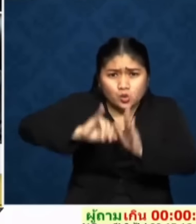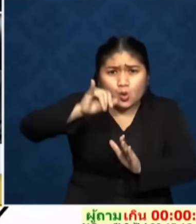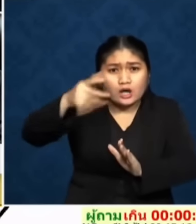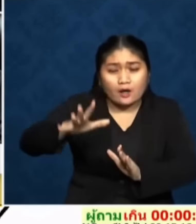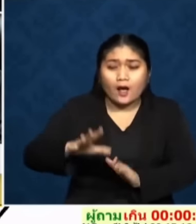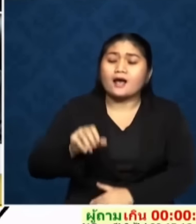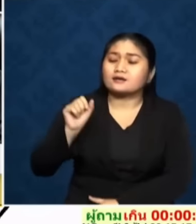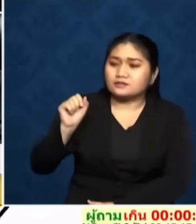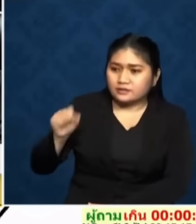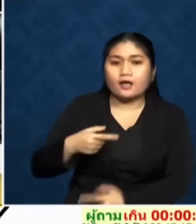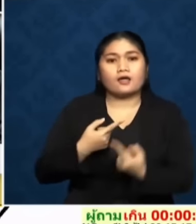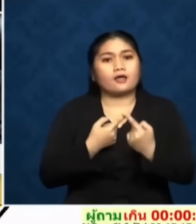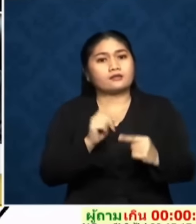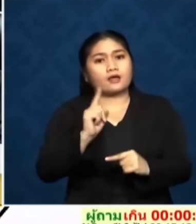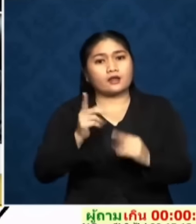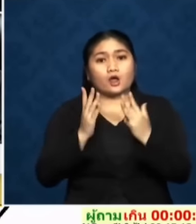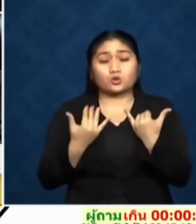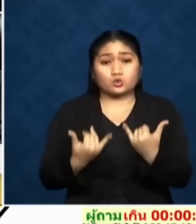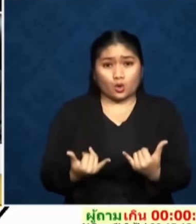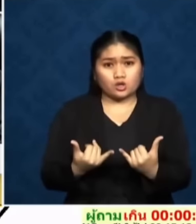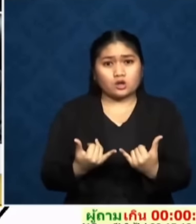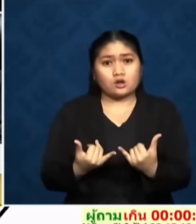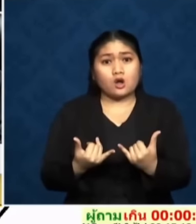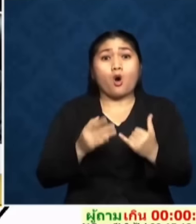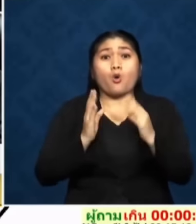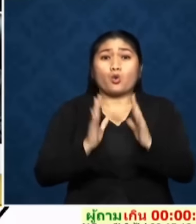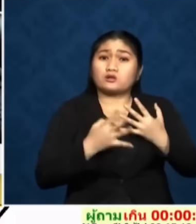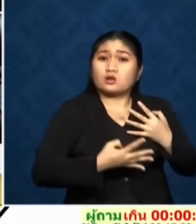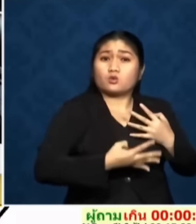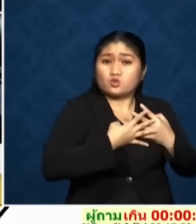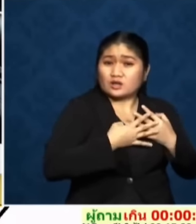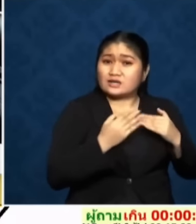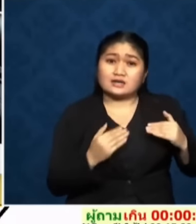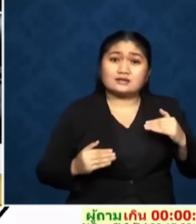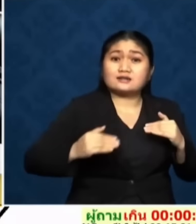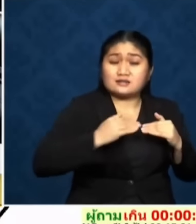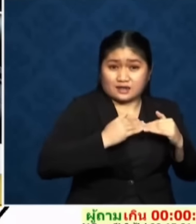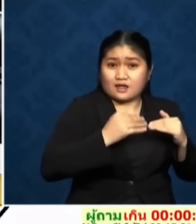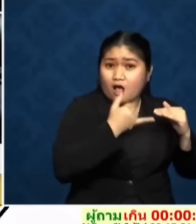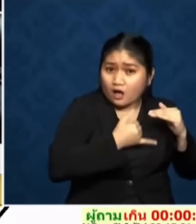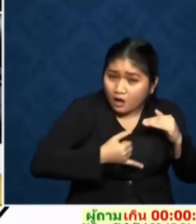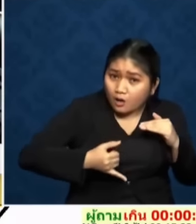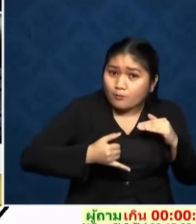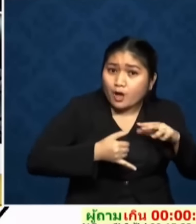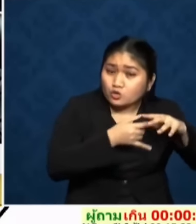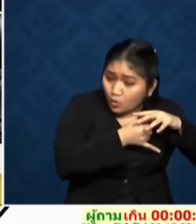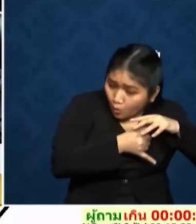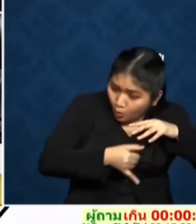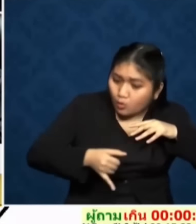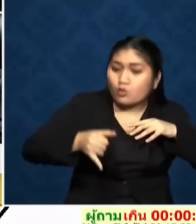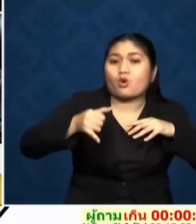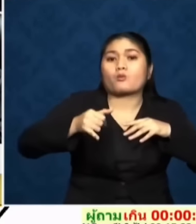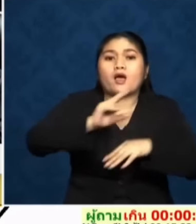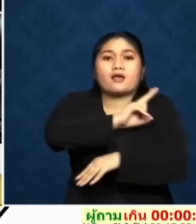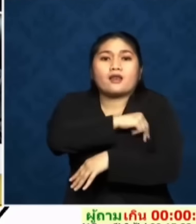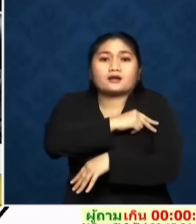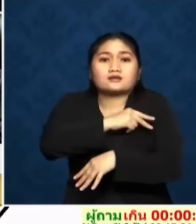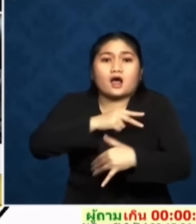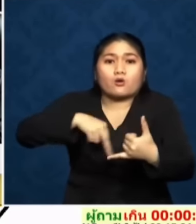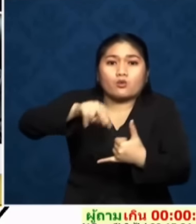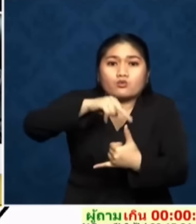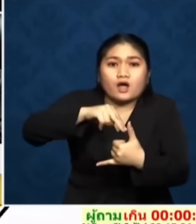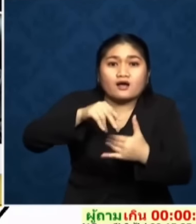อนนี้เนี่ยมีผู้ต้องขังที่ได้รับสิทธิไปรักษานอกเรือนจำเนี่ยเกิน120วัน